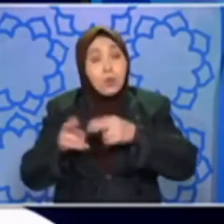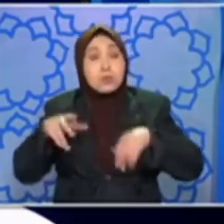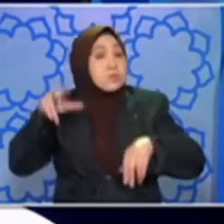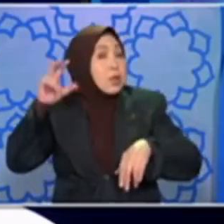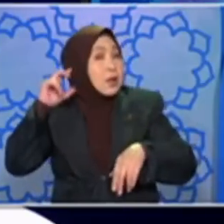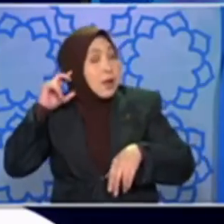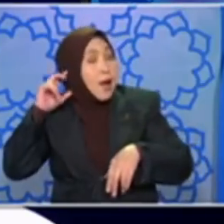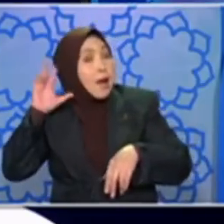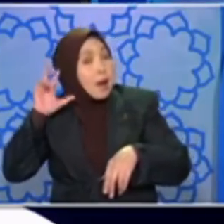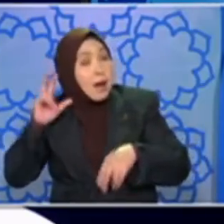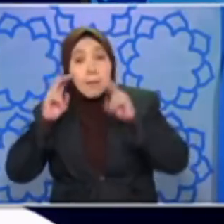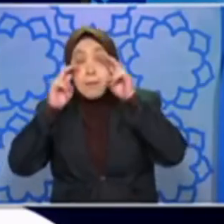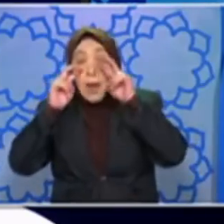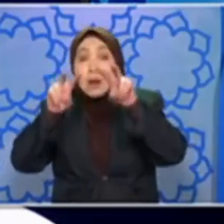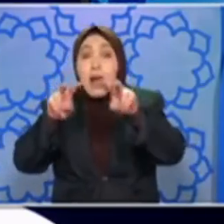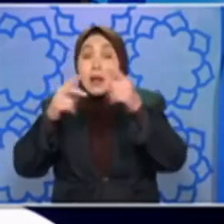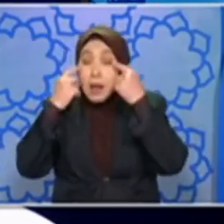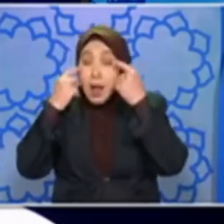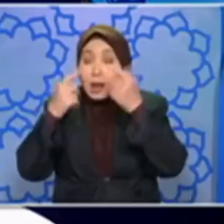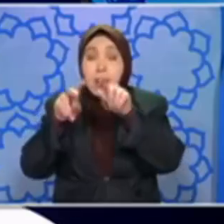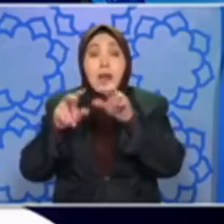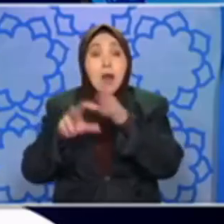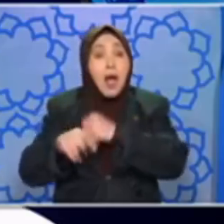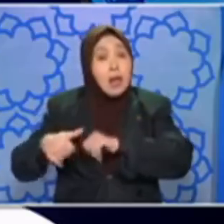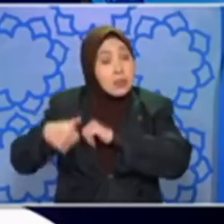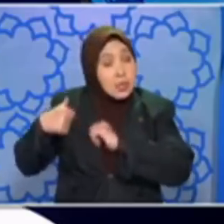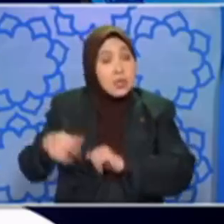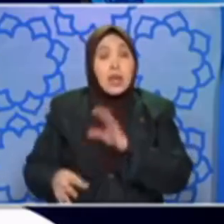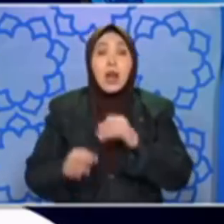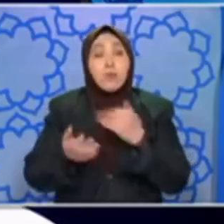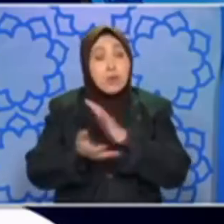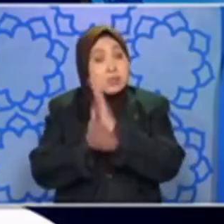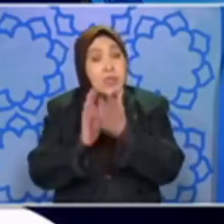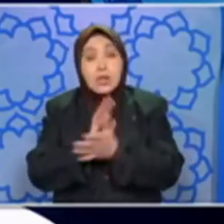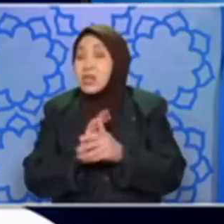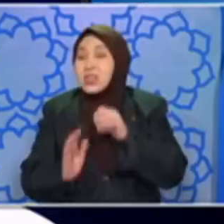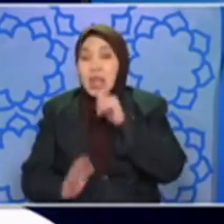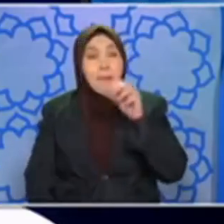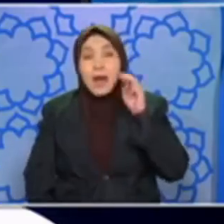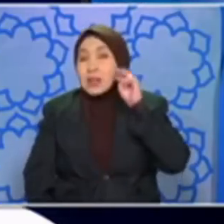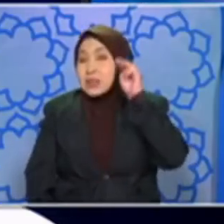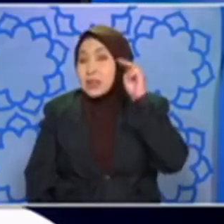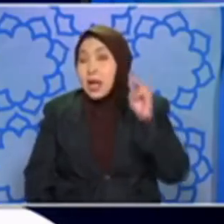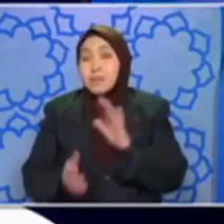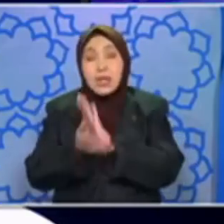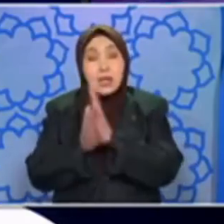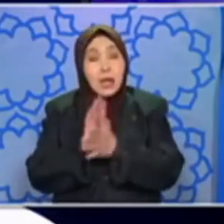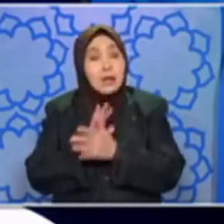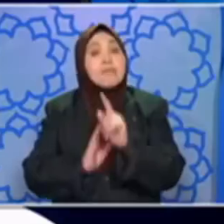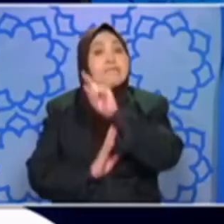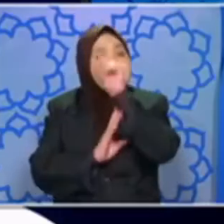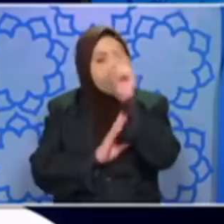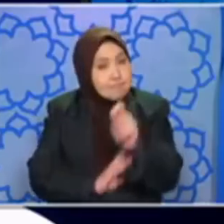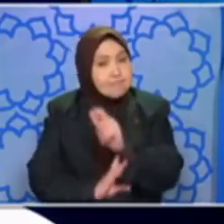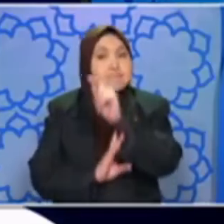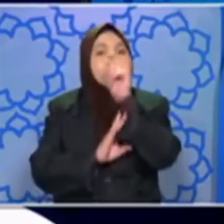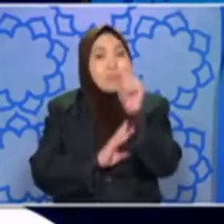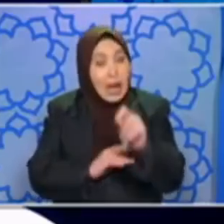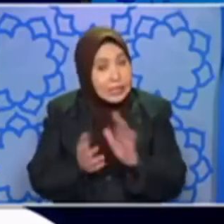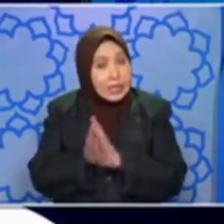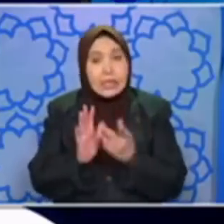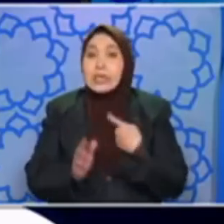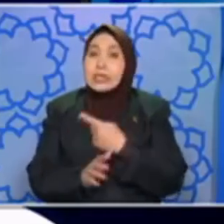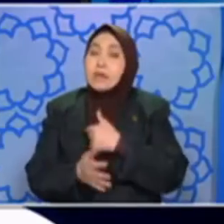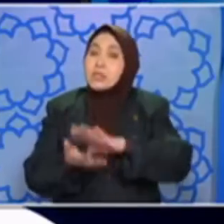pendengaran, pandangan dan juga hati itu, kalau dia menjadi tidak matang, ia akan ditanyakan. Jadi kita kena